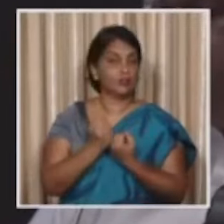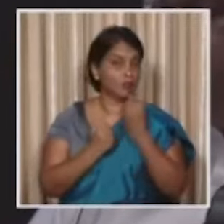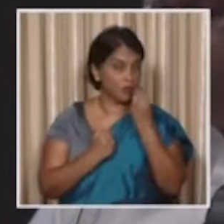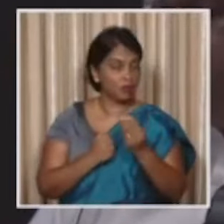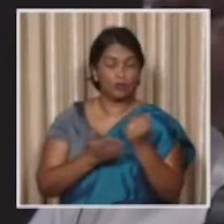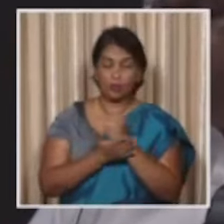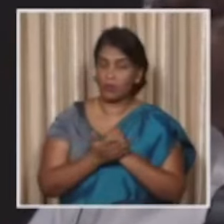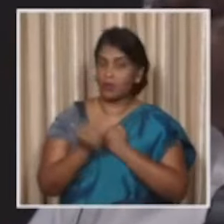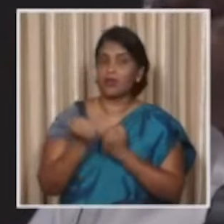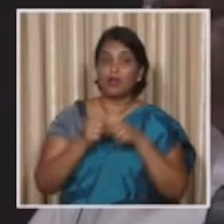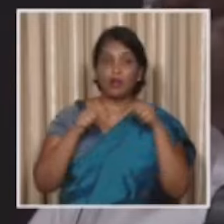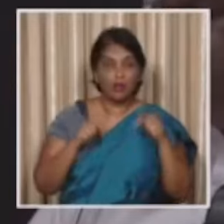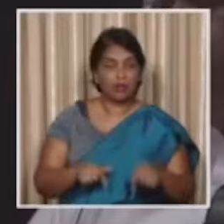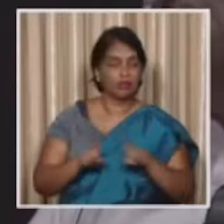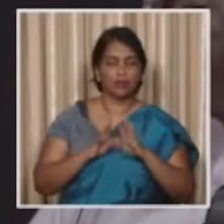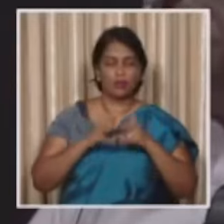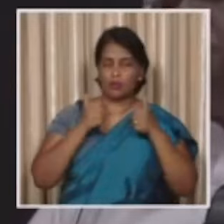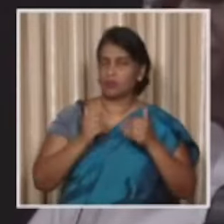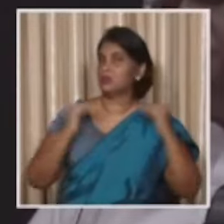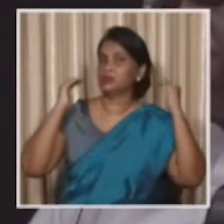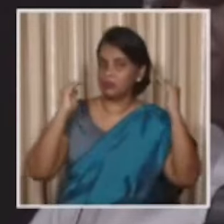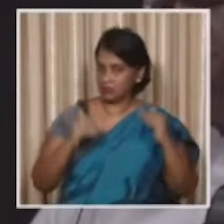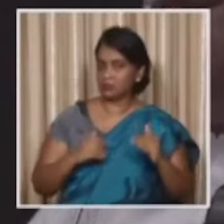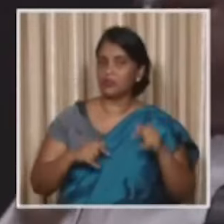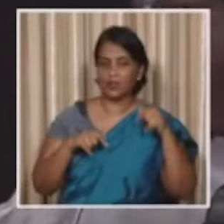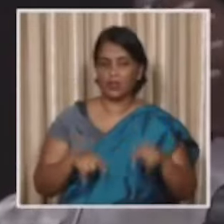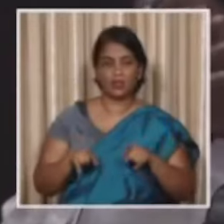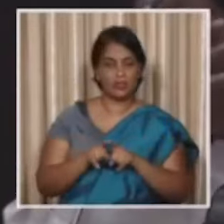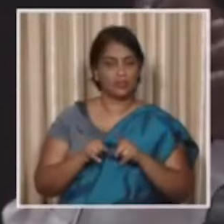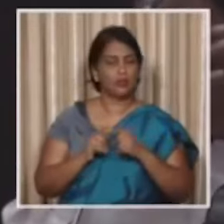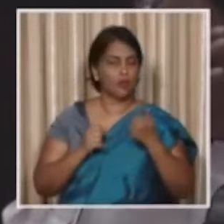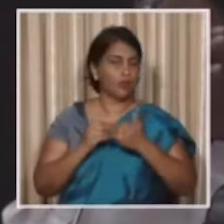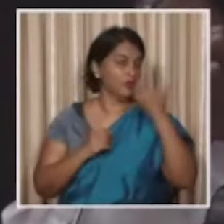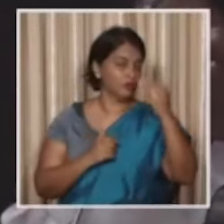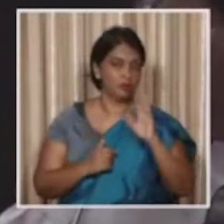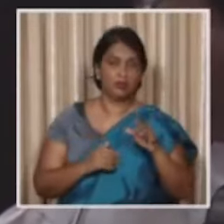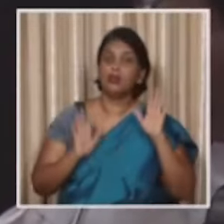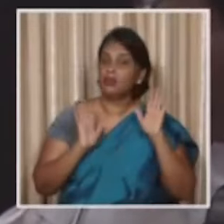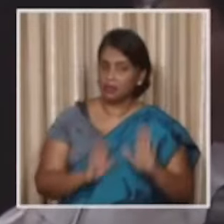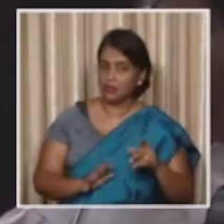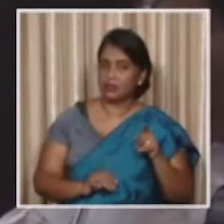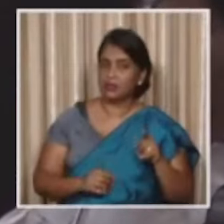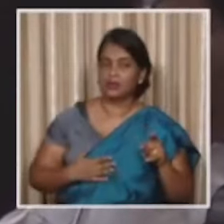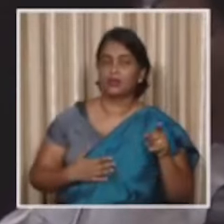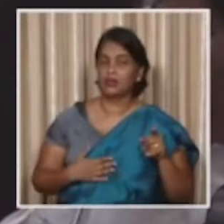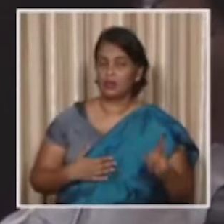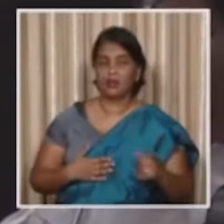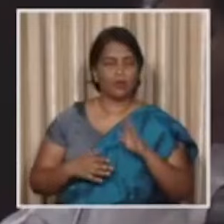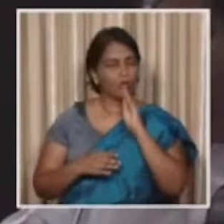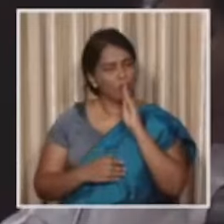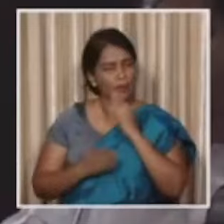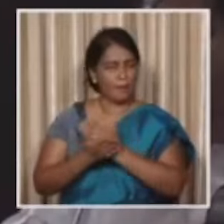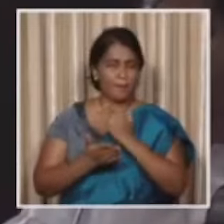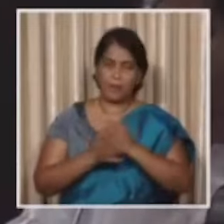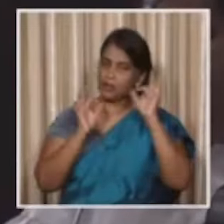නම් කවුරුත් අද මේ තියෙනවට වඩා හොඳ තත්ත්වයකට එනවා. අද මේ තියෙන තත්ත්වෙට වැඩිය හොඳ තත්ත්වයකට එනවා. නමුත් ඒ අඩුගානේ බාධා